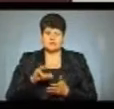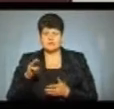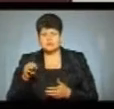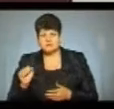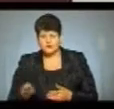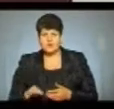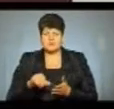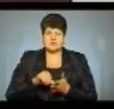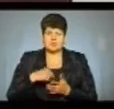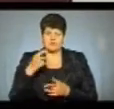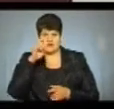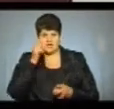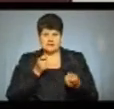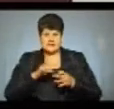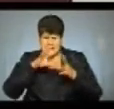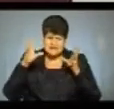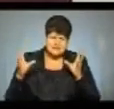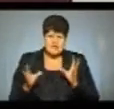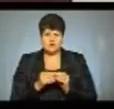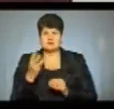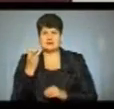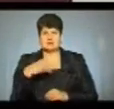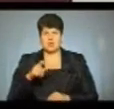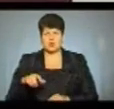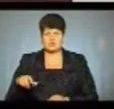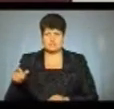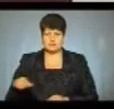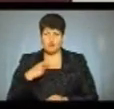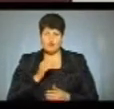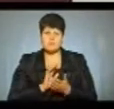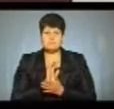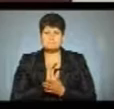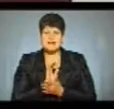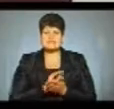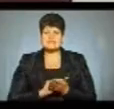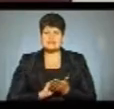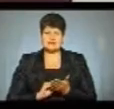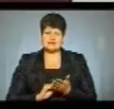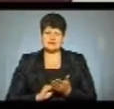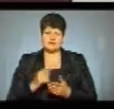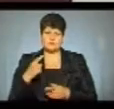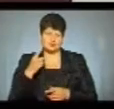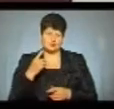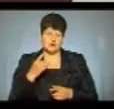представники облдержадміністрації. Загалом понад 300 осіб, каже прес-секретарка облдержадміністрації Соломія Кручова.